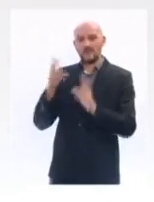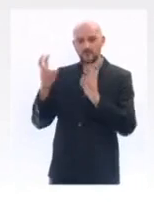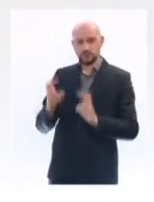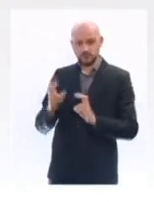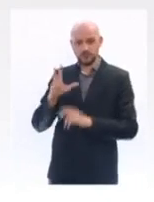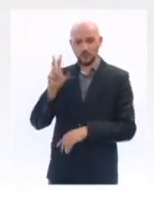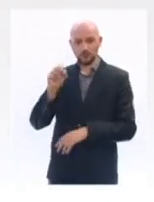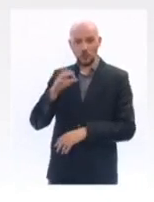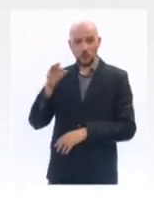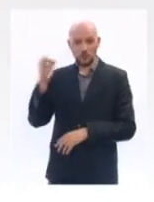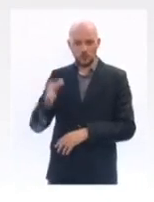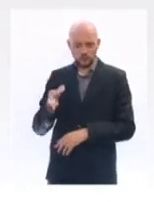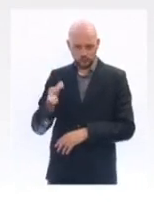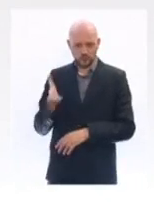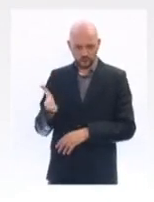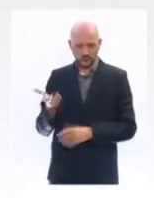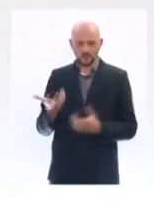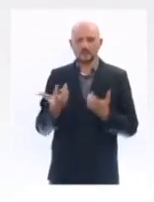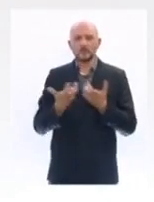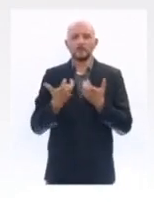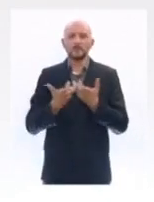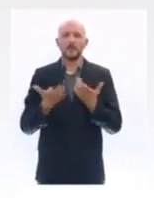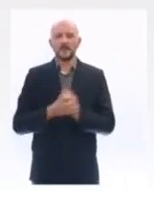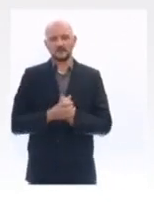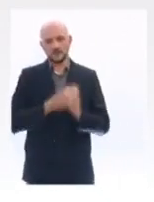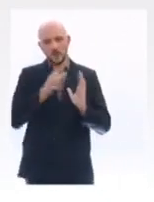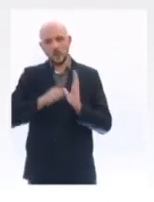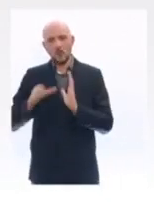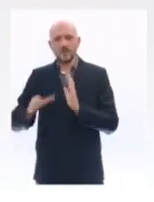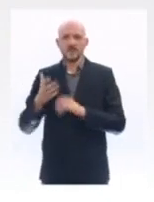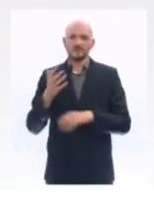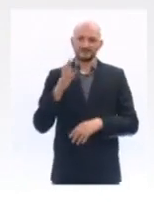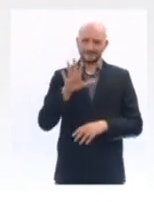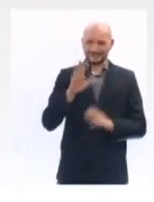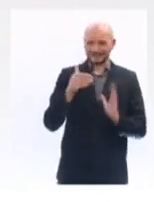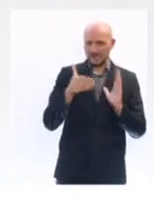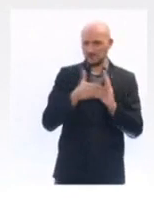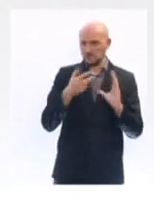perdra donc 3 500 euros au lieu des 5 000 qu'il aurait dû perdre avec cette remise.